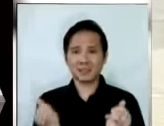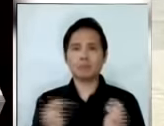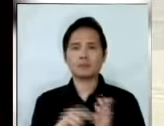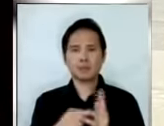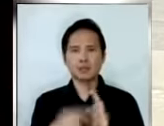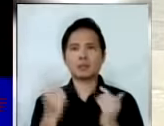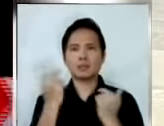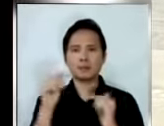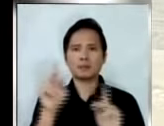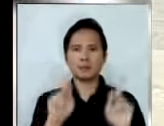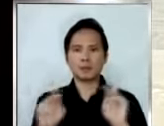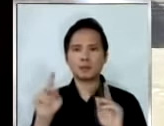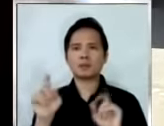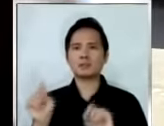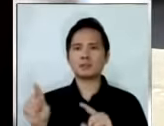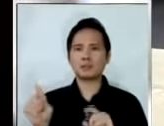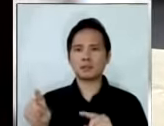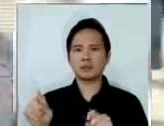pero